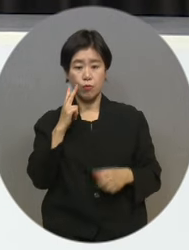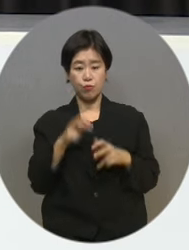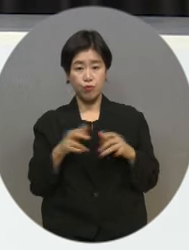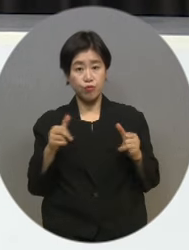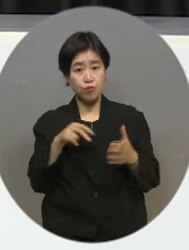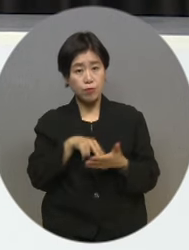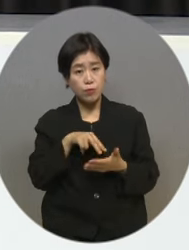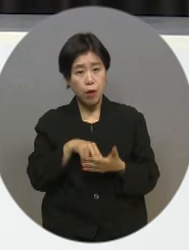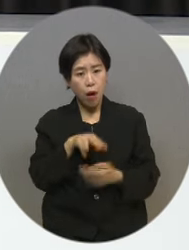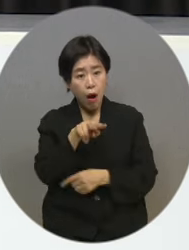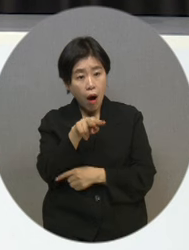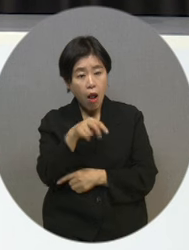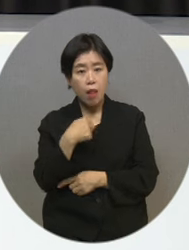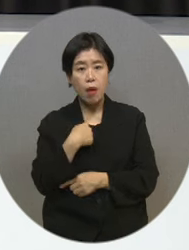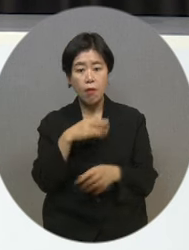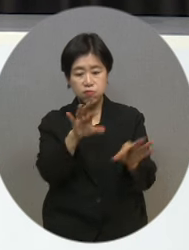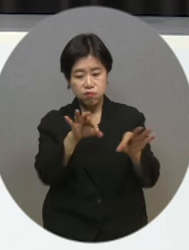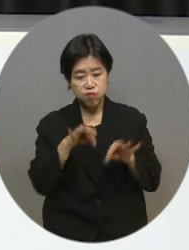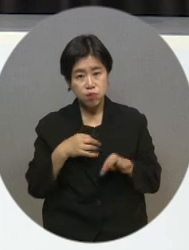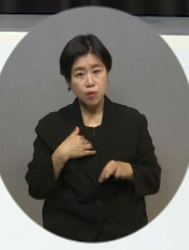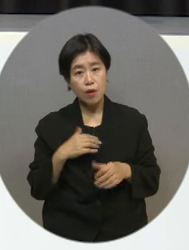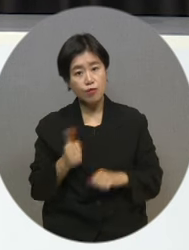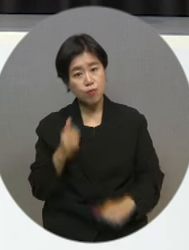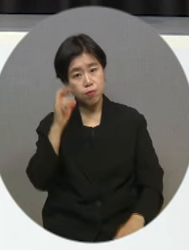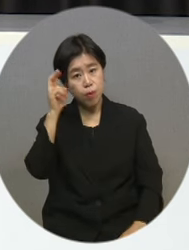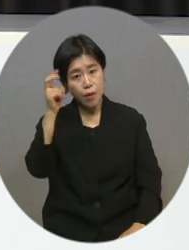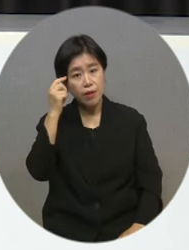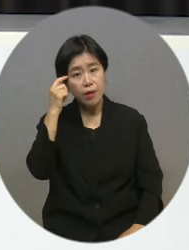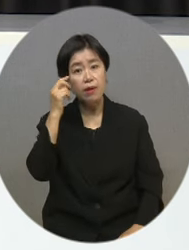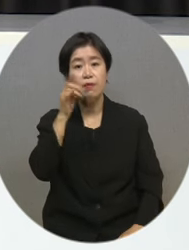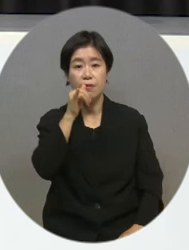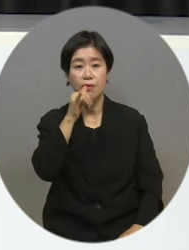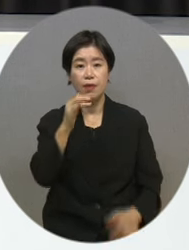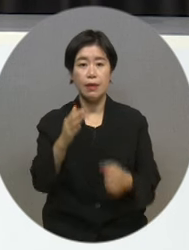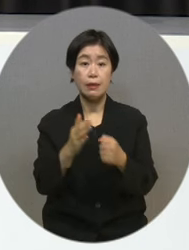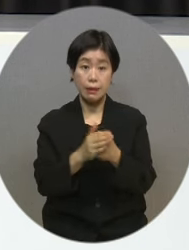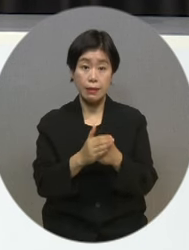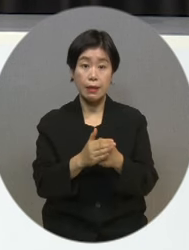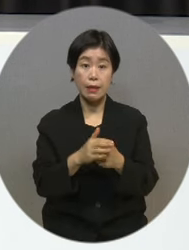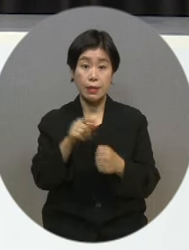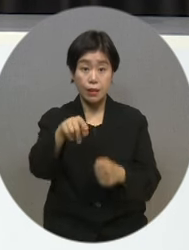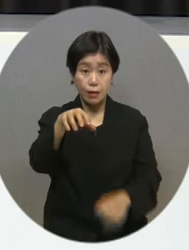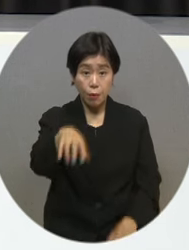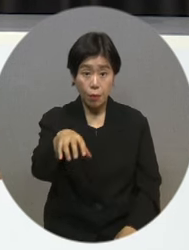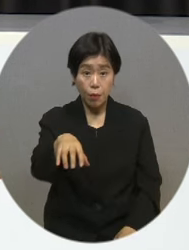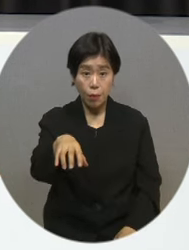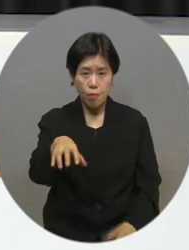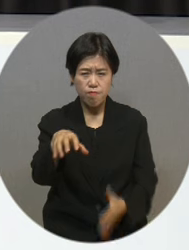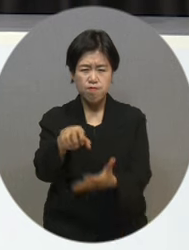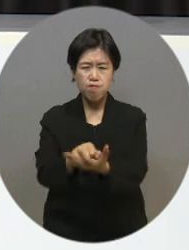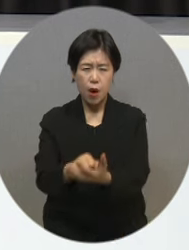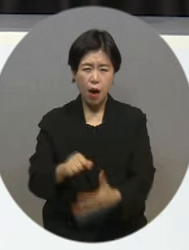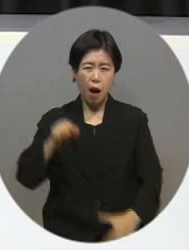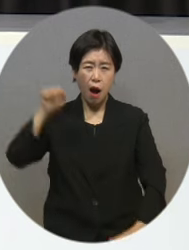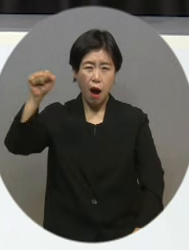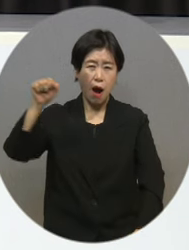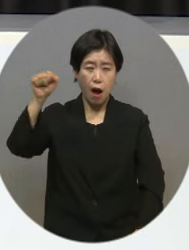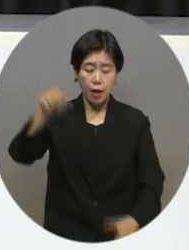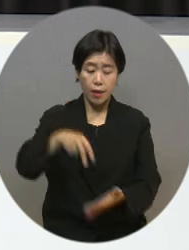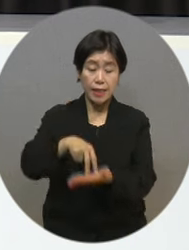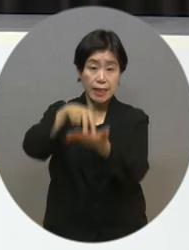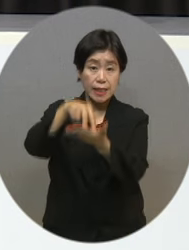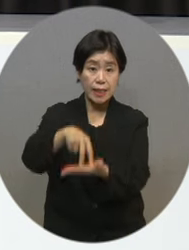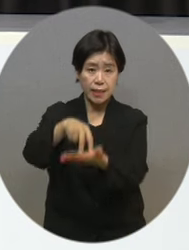있겠다. 내일처럼 느껴지잖아요. 그래서 지하철의 전철을 점거하면서